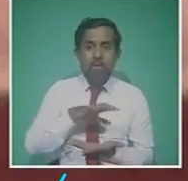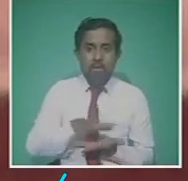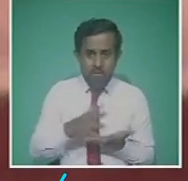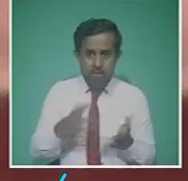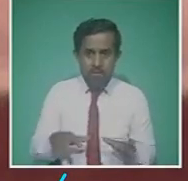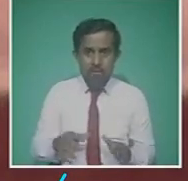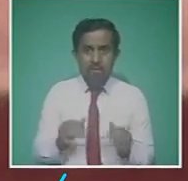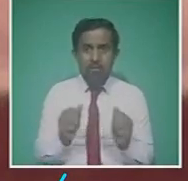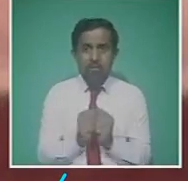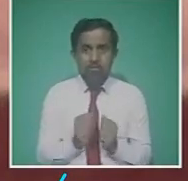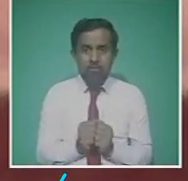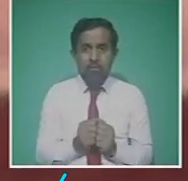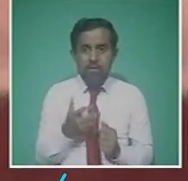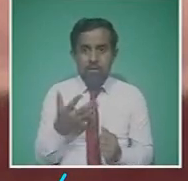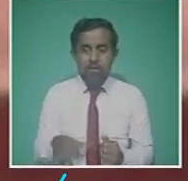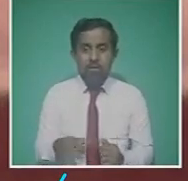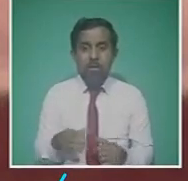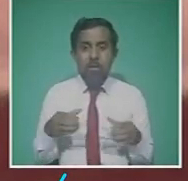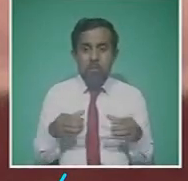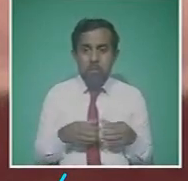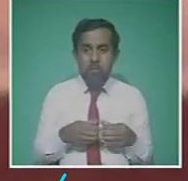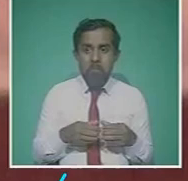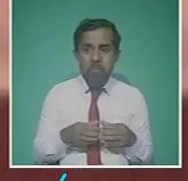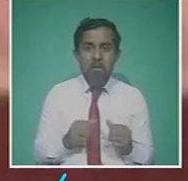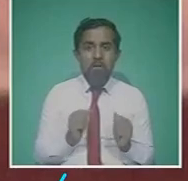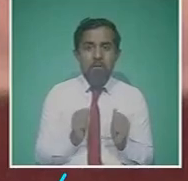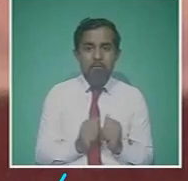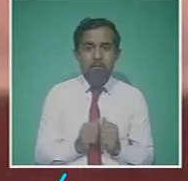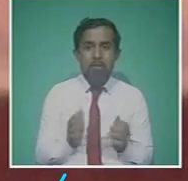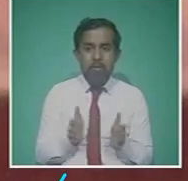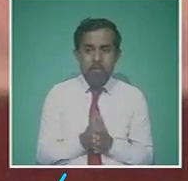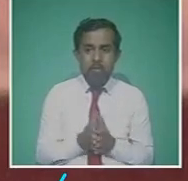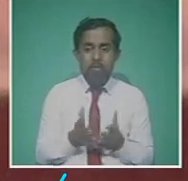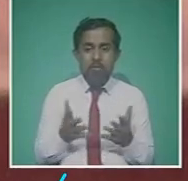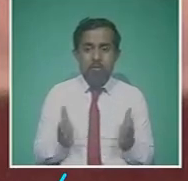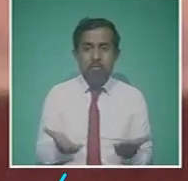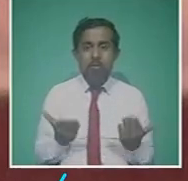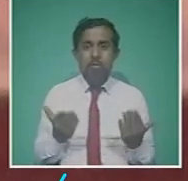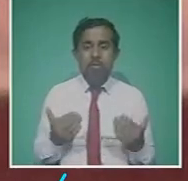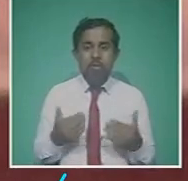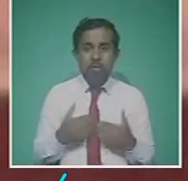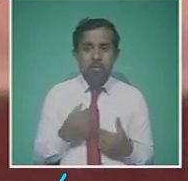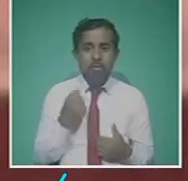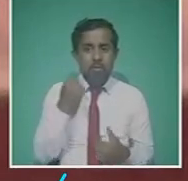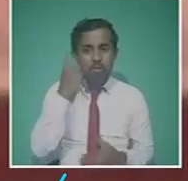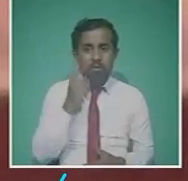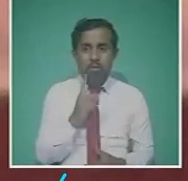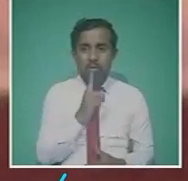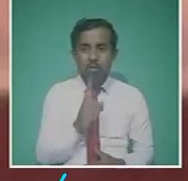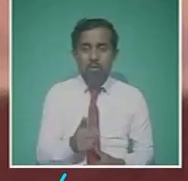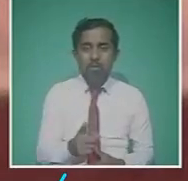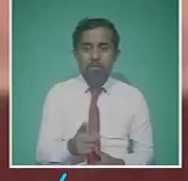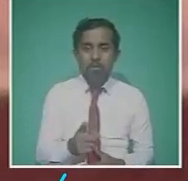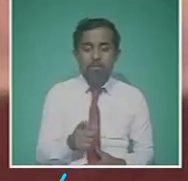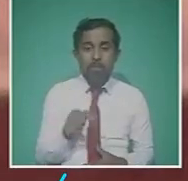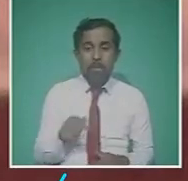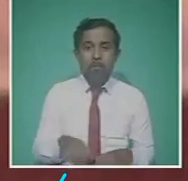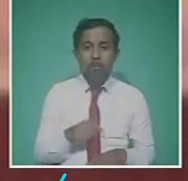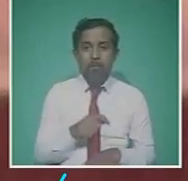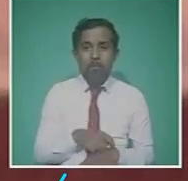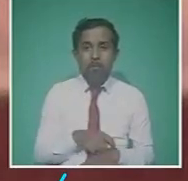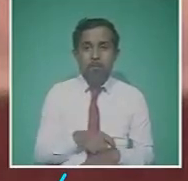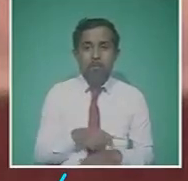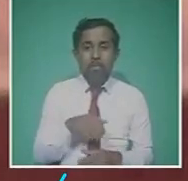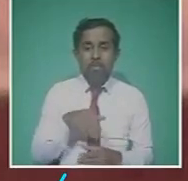එහෙම වැඩකටයුත්තක් කරපු පක්ෂයක් සහ වැඩපිළිවෙලක් එක්ක අපි කටයුතු කරන්නේ අපි යෝජනා කරන්නේ හැබැයි මේ වෙලාවේ